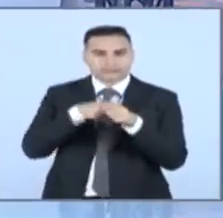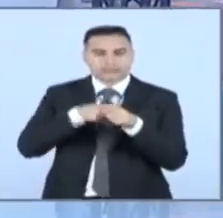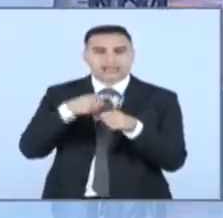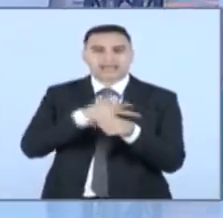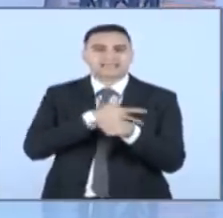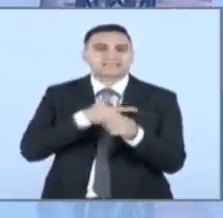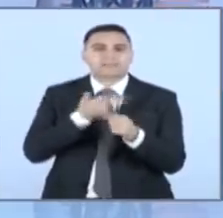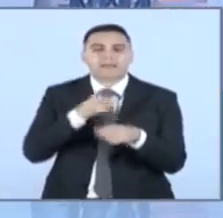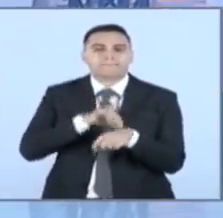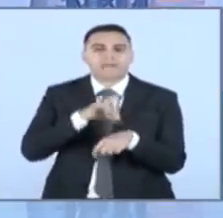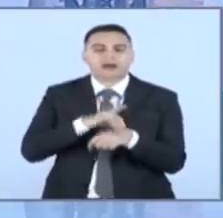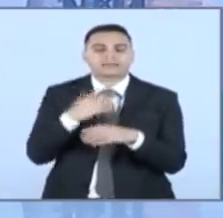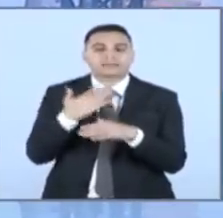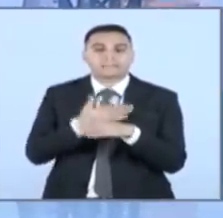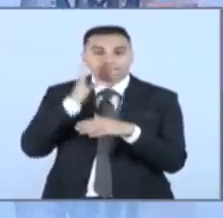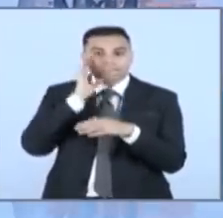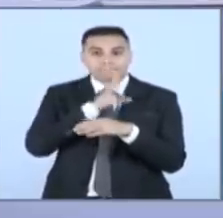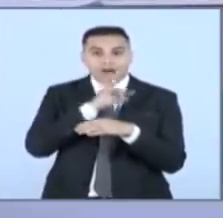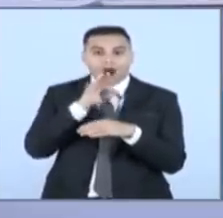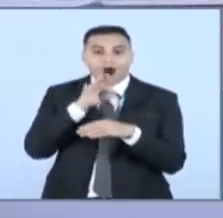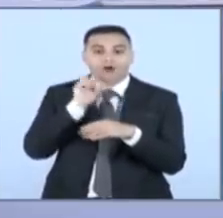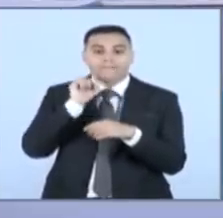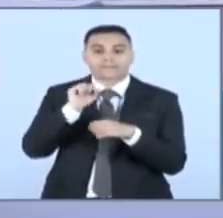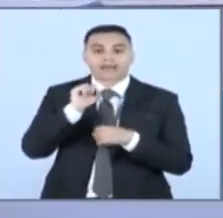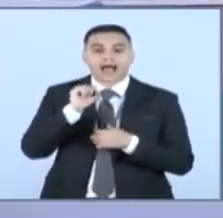اتسمى نسبة لخليج ميناماتا